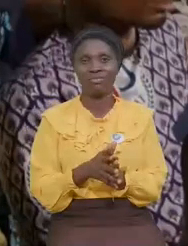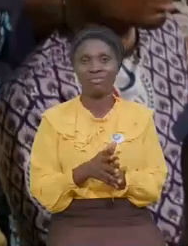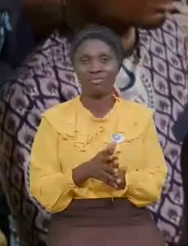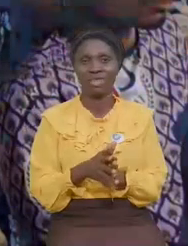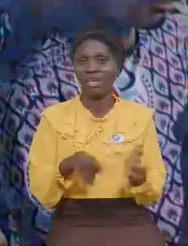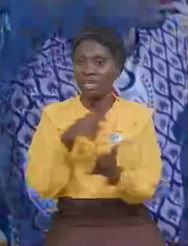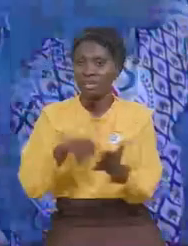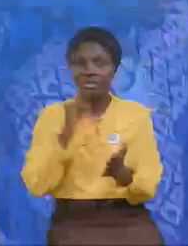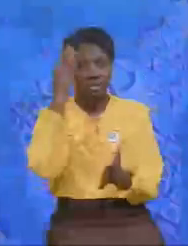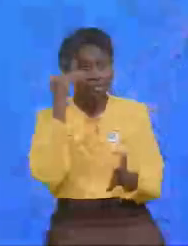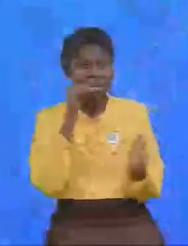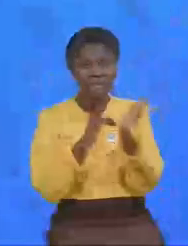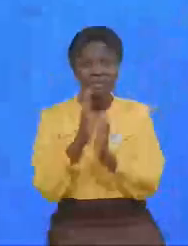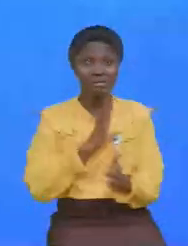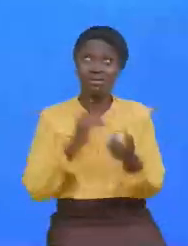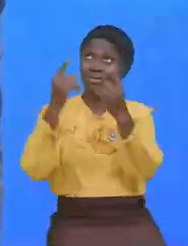Voici le pourquoi Christ est venu.